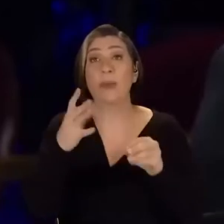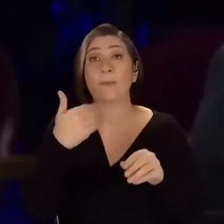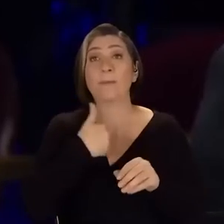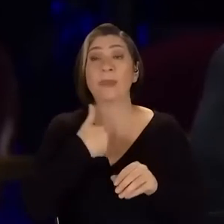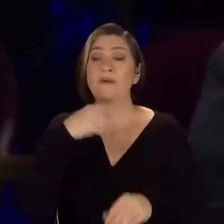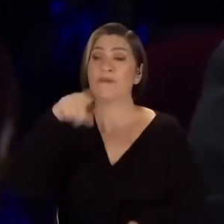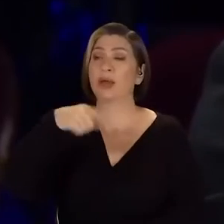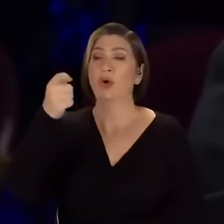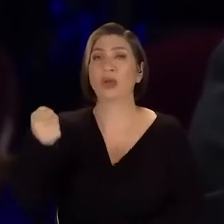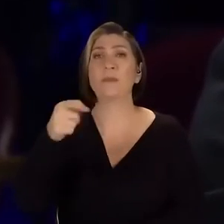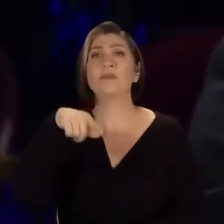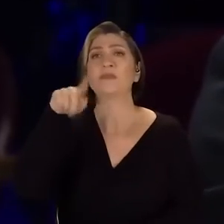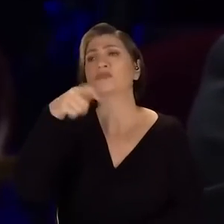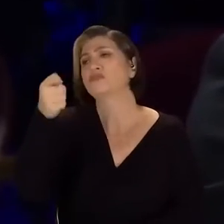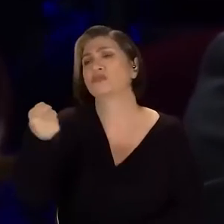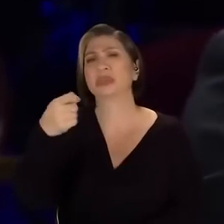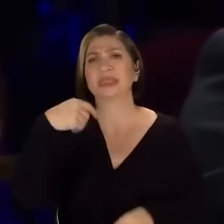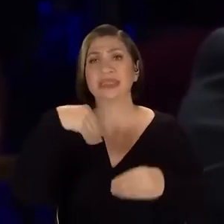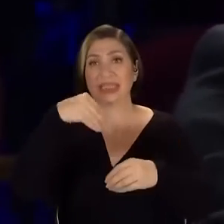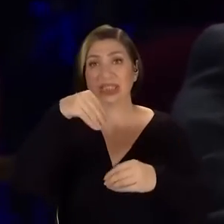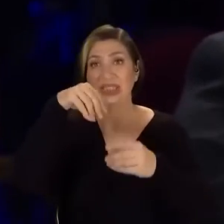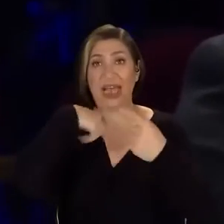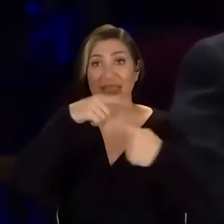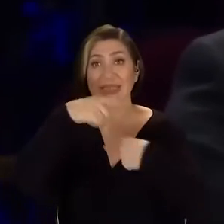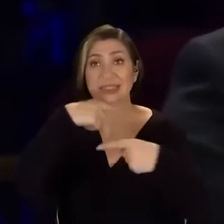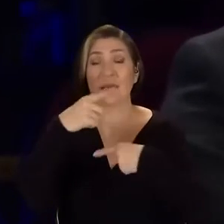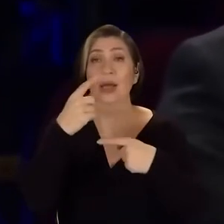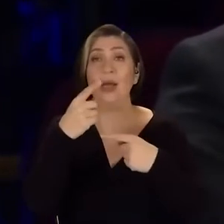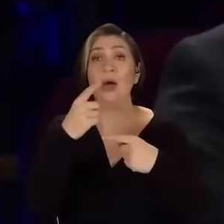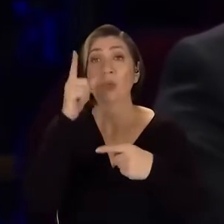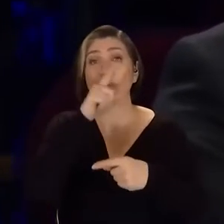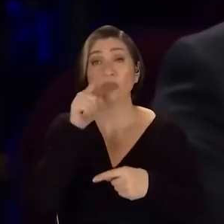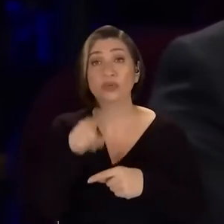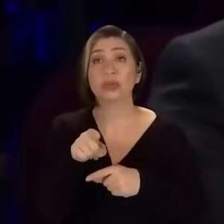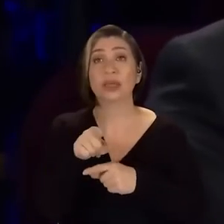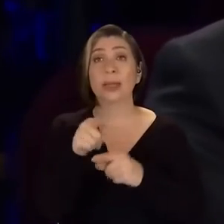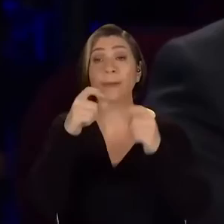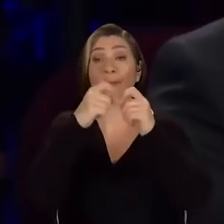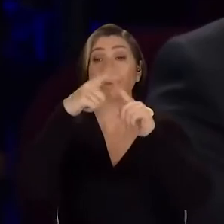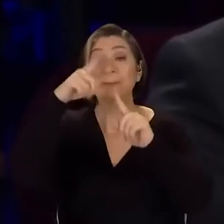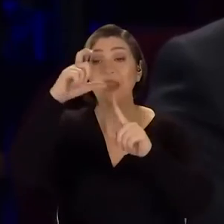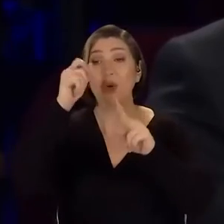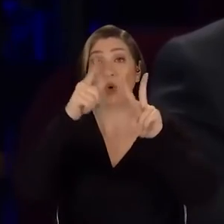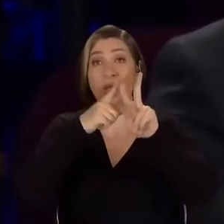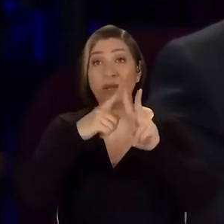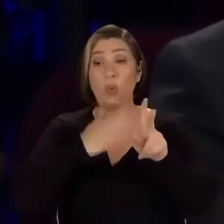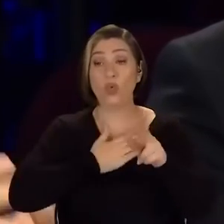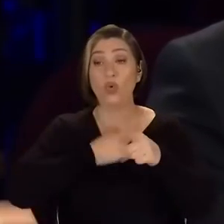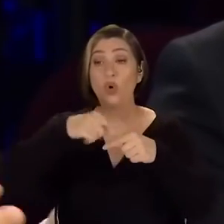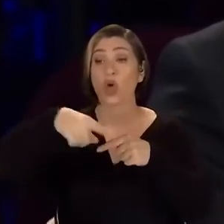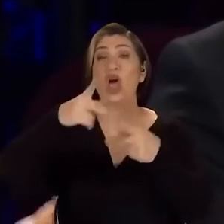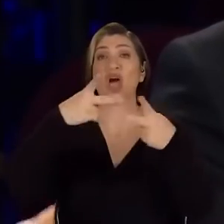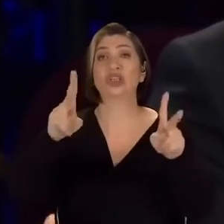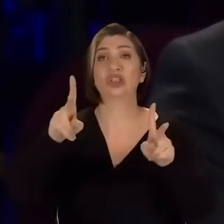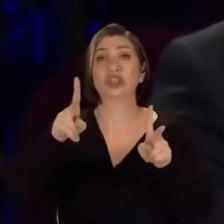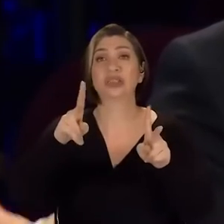Vergi ödeme günün geldiğinde satacaksın, Türk lirası alacaksın. Dolayısıyla Bitcoin'in önü çok açık.